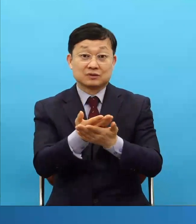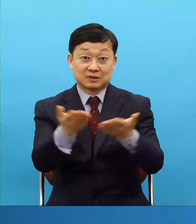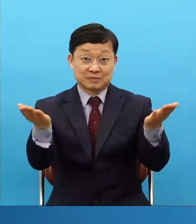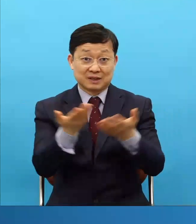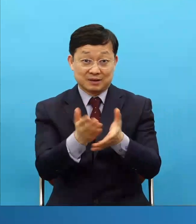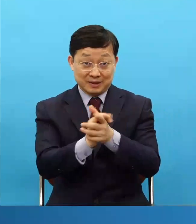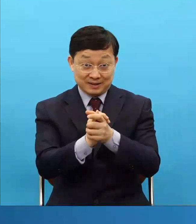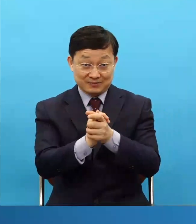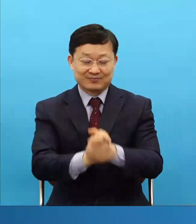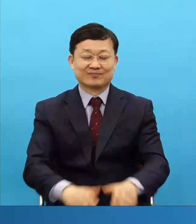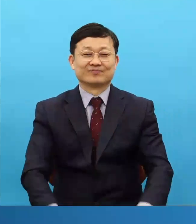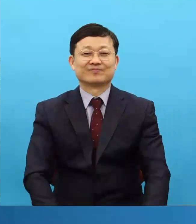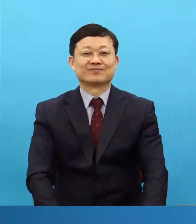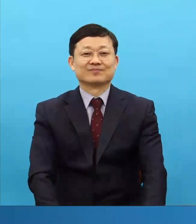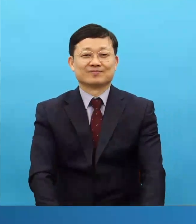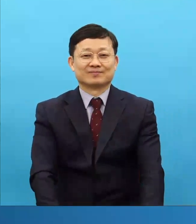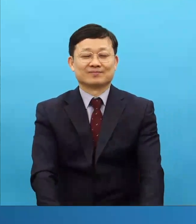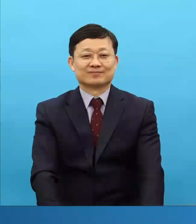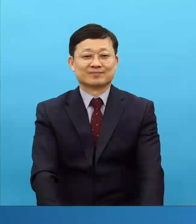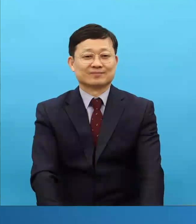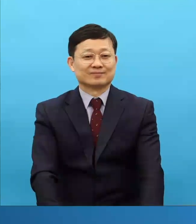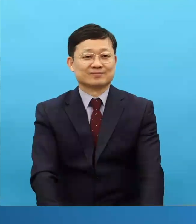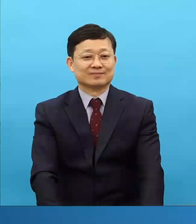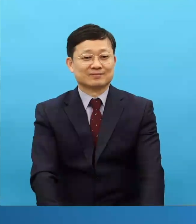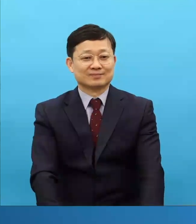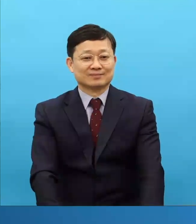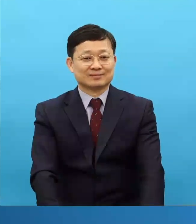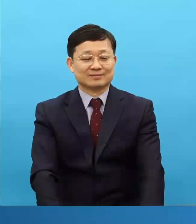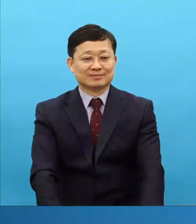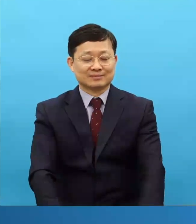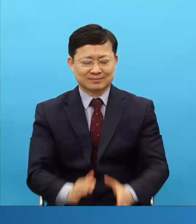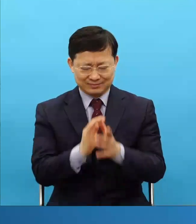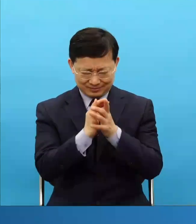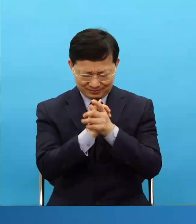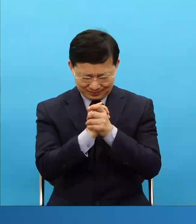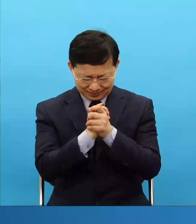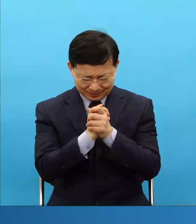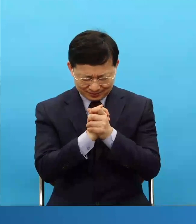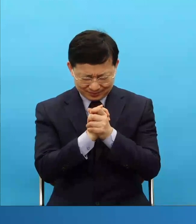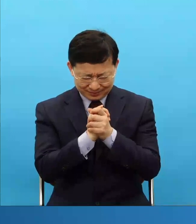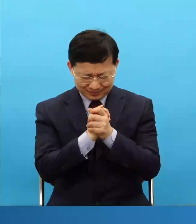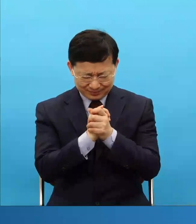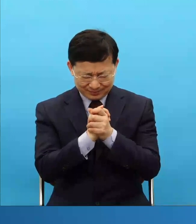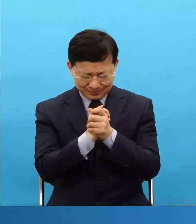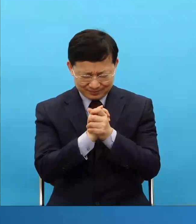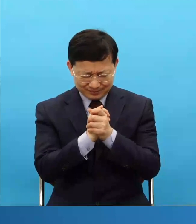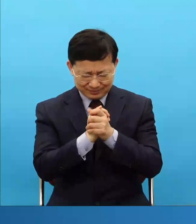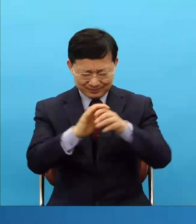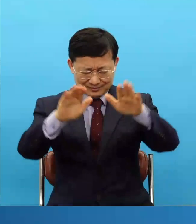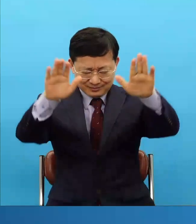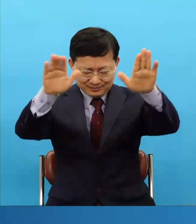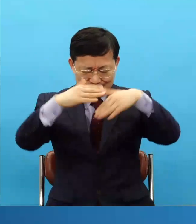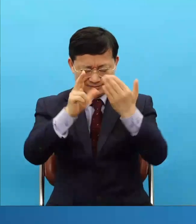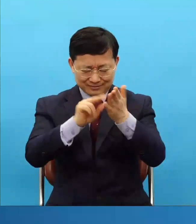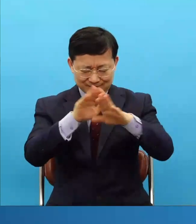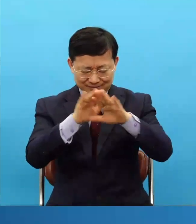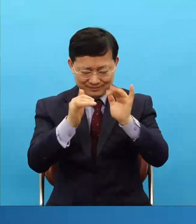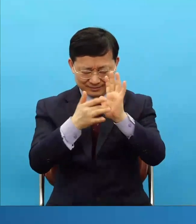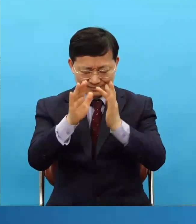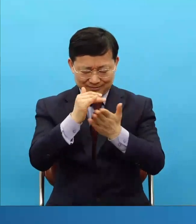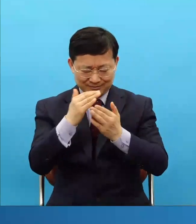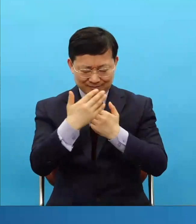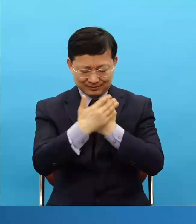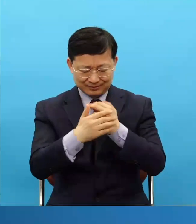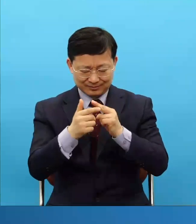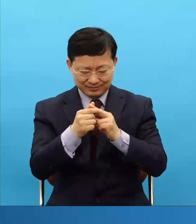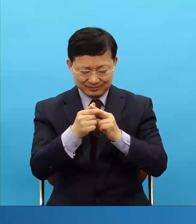just because we're coming to the close of 1 year, but may this be an age where you start anew. 기도하겠습니다. Let us pray. 모든 문제 해결자이신 예수 그리스도의 은혜와